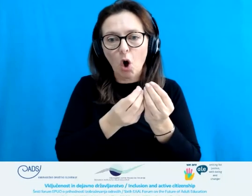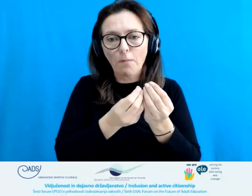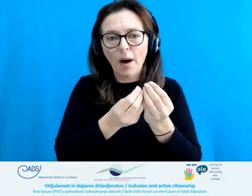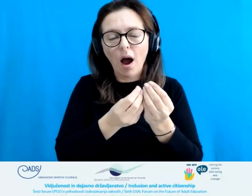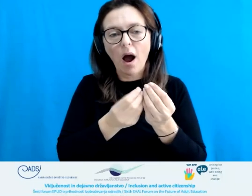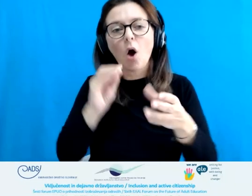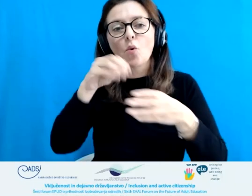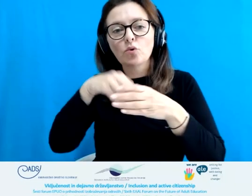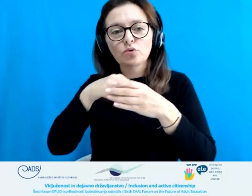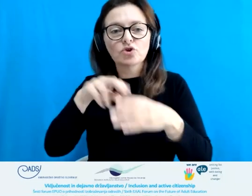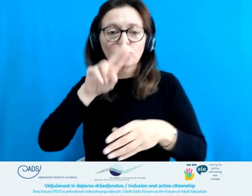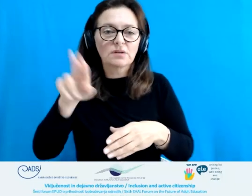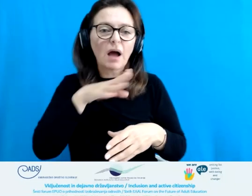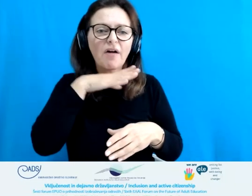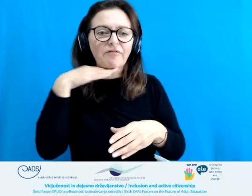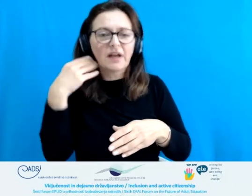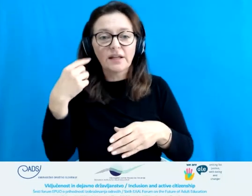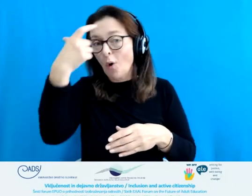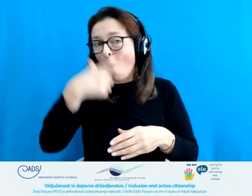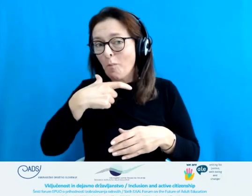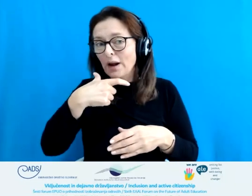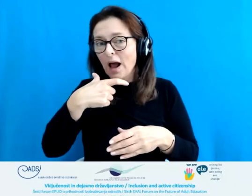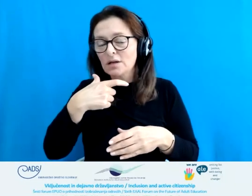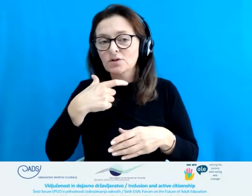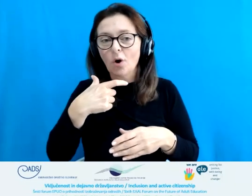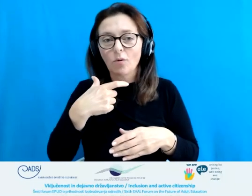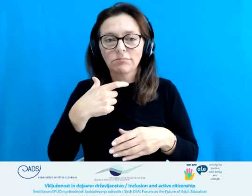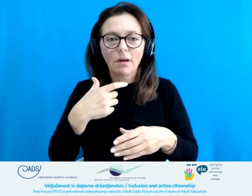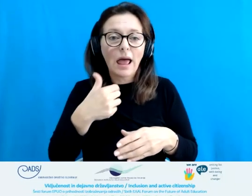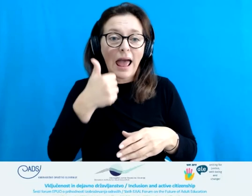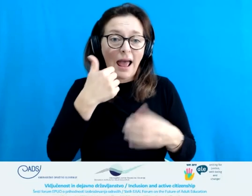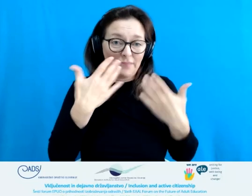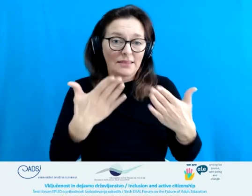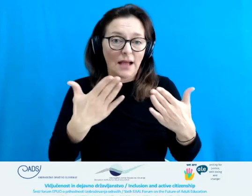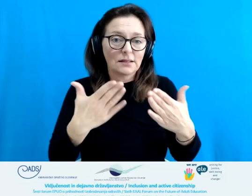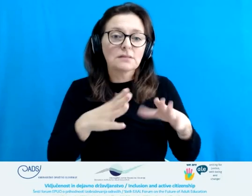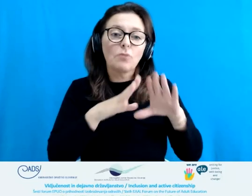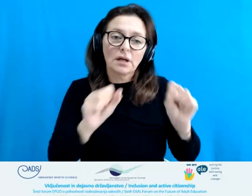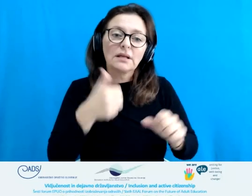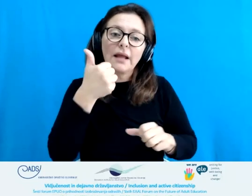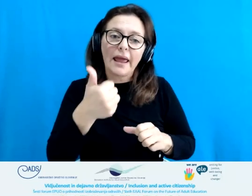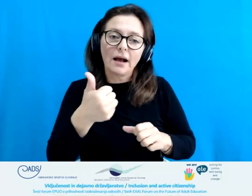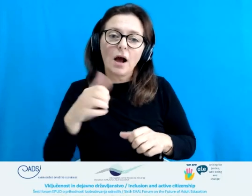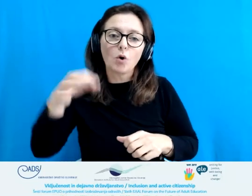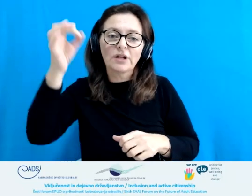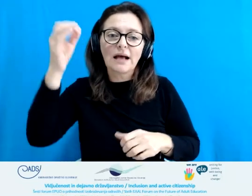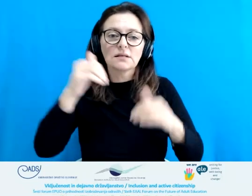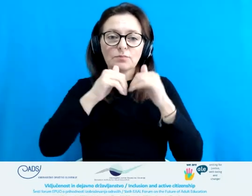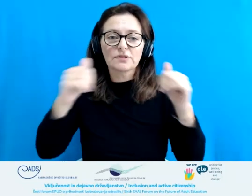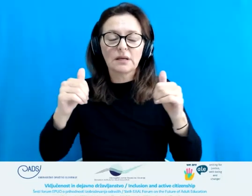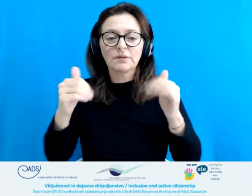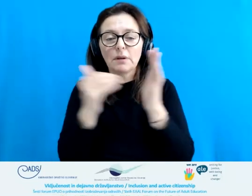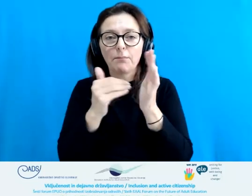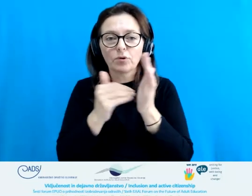obrazov in danes smo obdelali enega, odrasli s posebnimi potrebami. Ampak tudi tukaj je bilo prikazanih